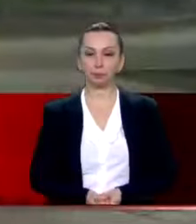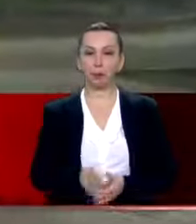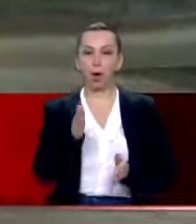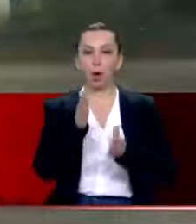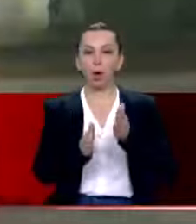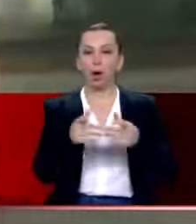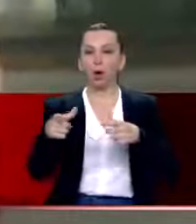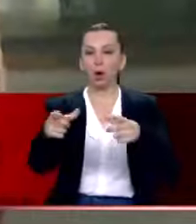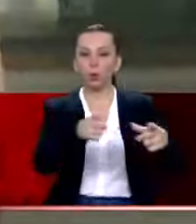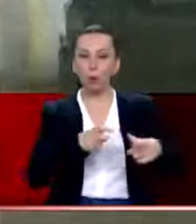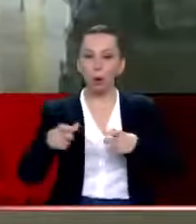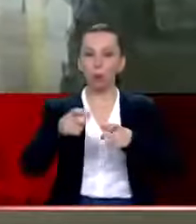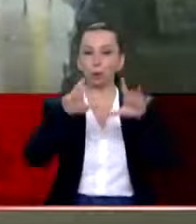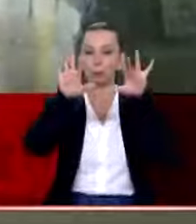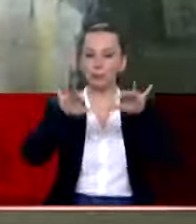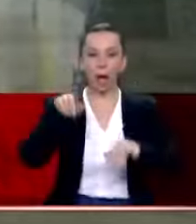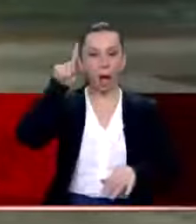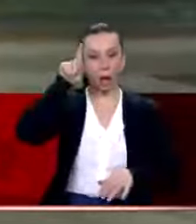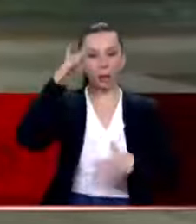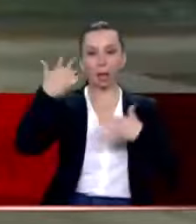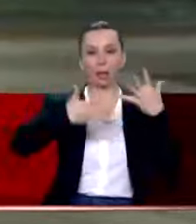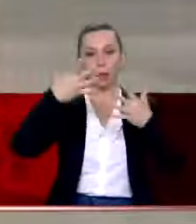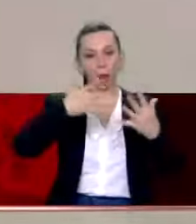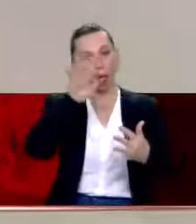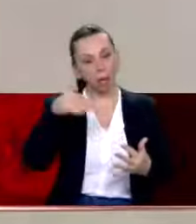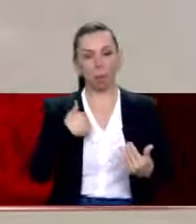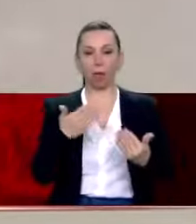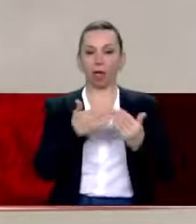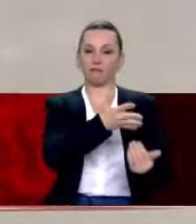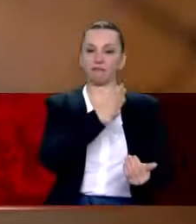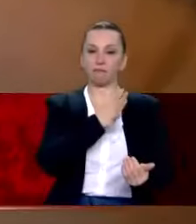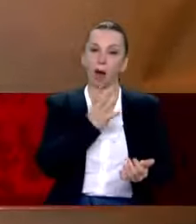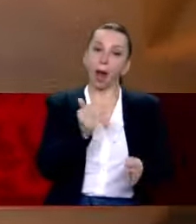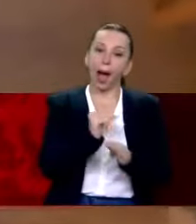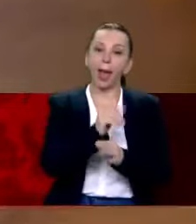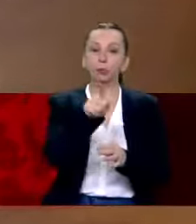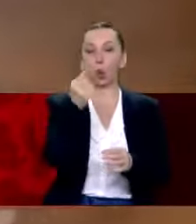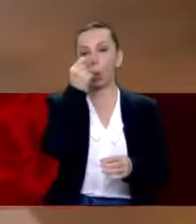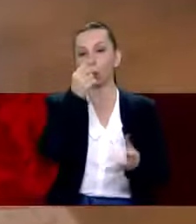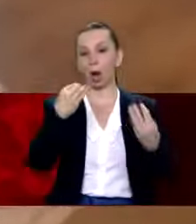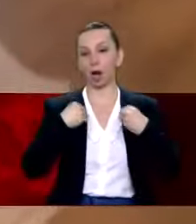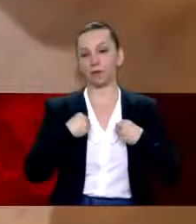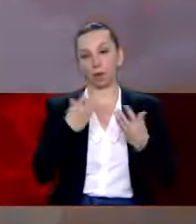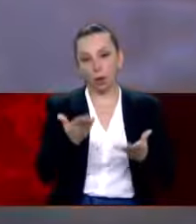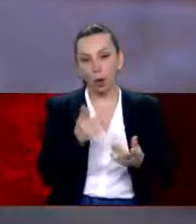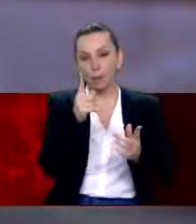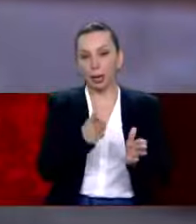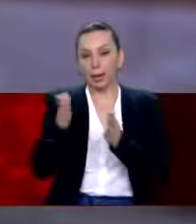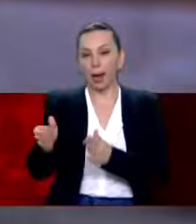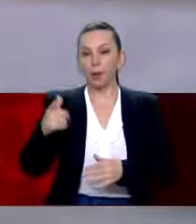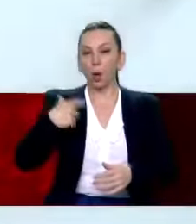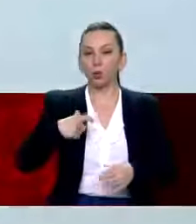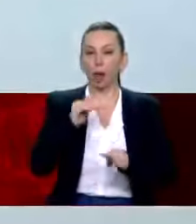Robot süpürge, bilgisayarlar, akıllı televizyon hepsini kullanıyoruz. Çünkü hayatımızı kolaylaştırıyor ama bir yandan da özel